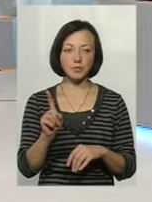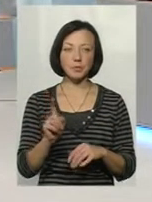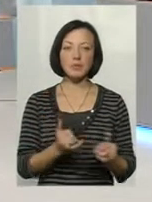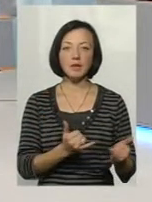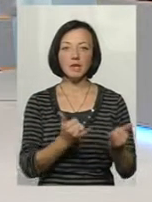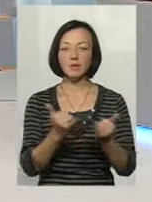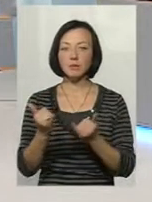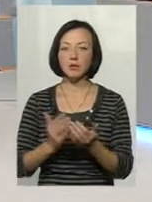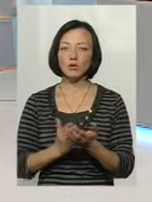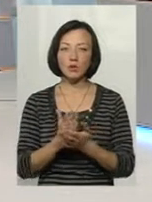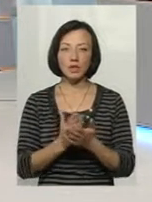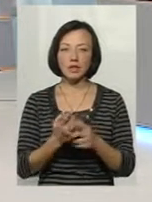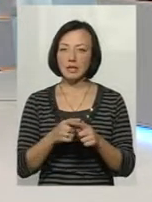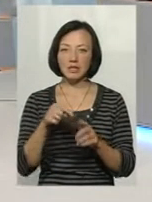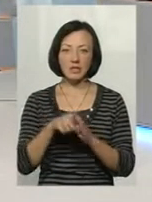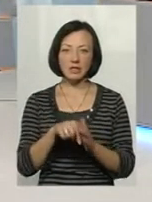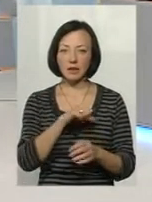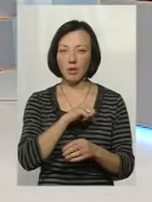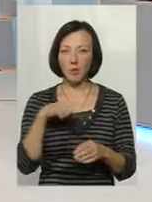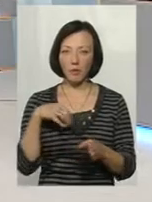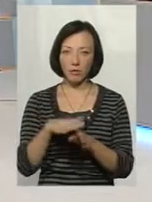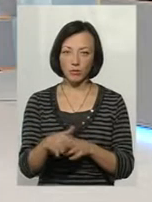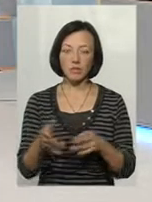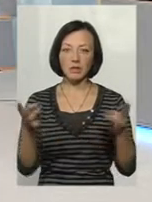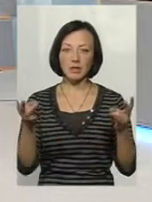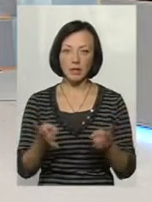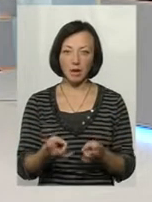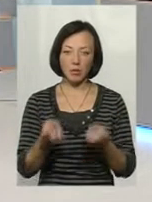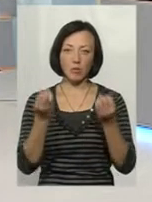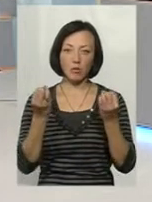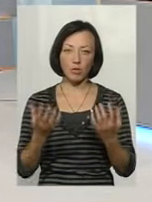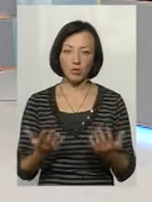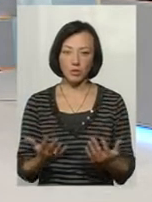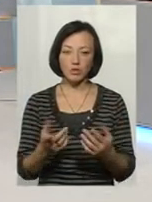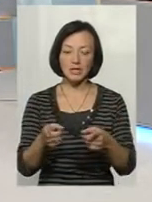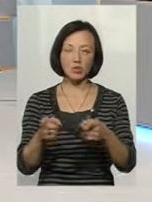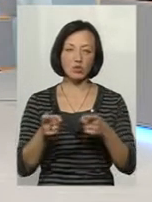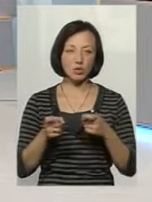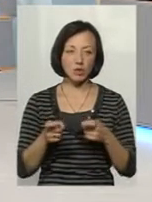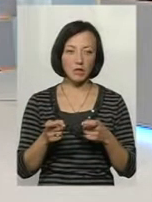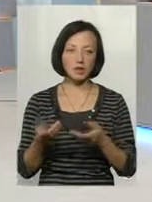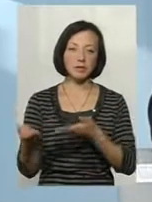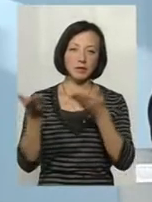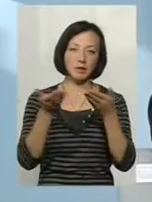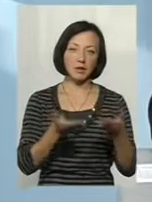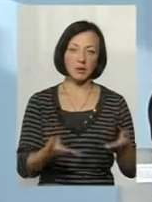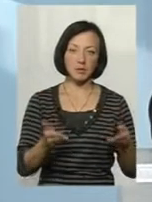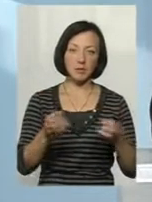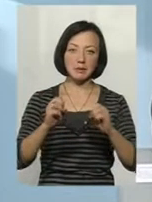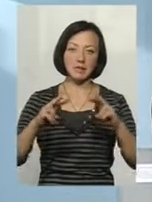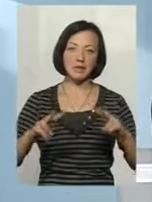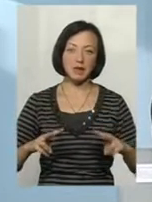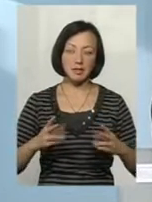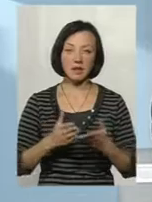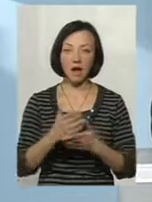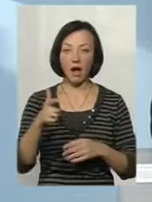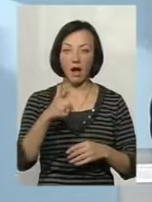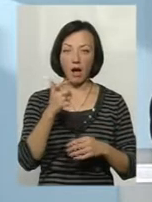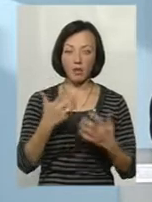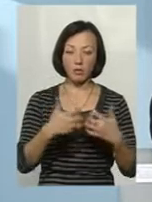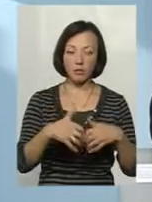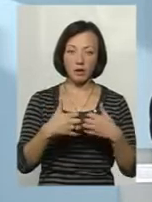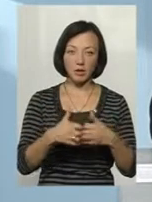забезпечити обслуговування це не означає самому виконувати. Для цього просто потрібно залучати фахівців відповідного напрямку. Якщо газові